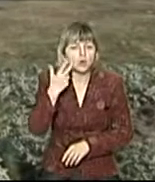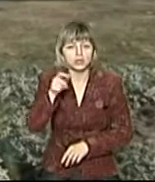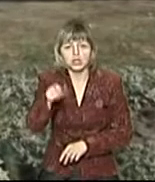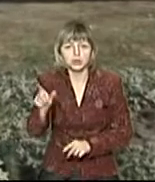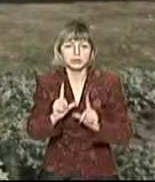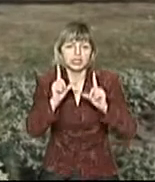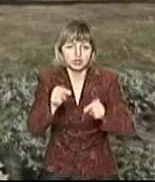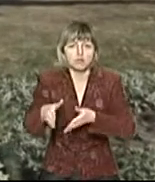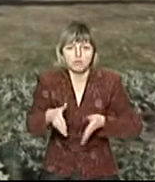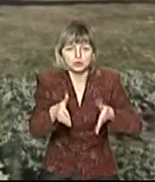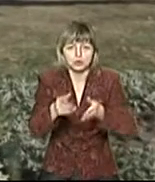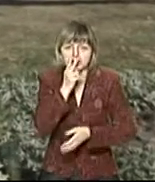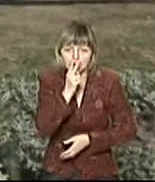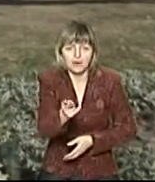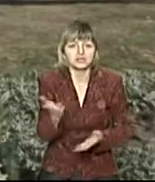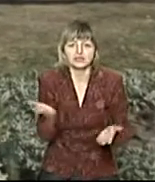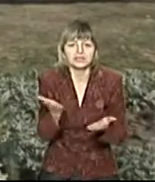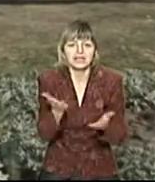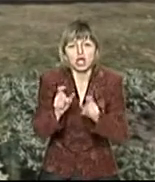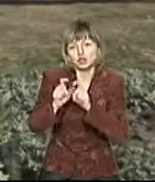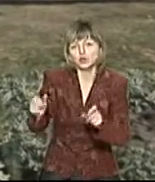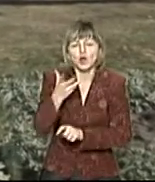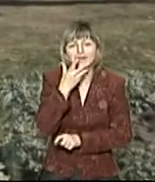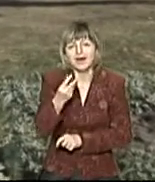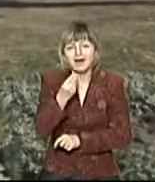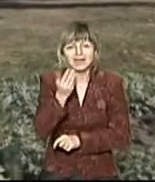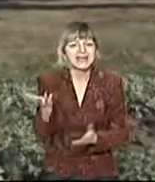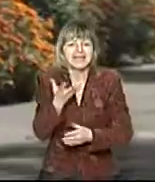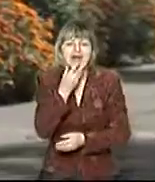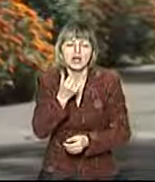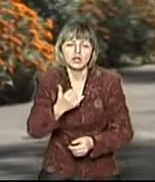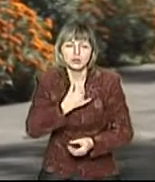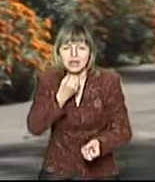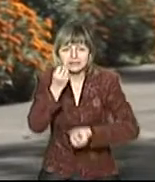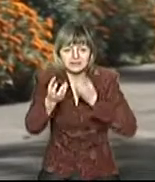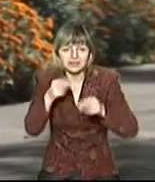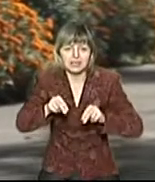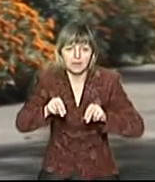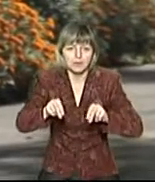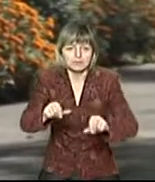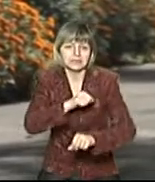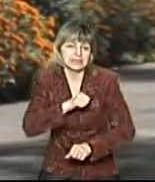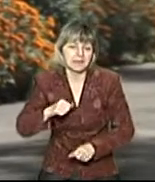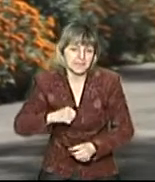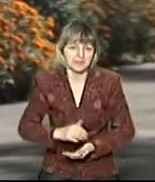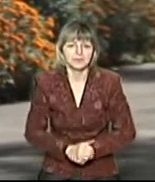їдуть по дорозі, вони бачать, яка наша школа гарна, особливо які у нас гарні чорнобривці, які насіяли самі учні